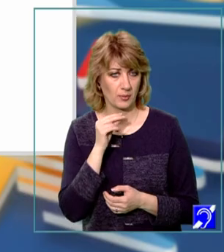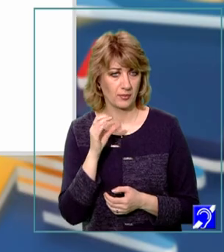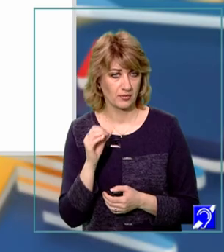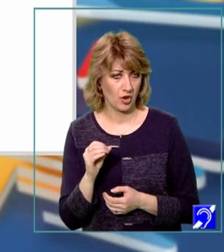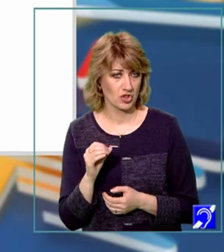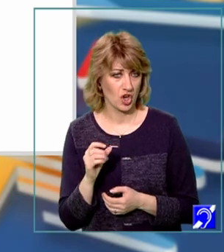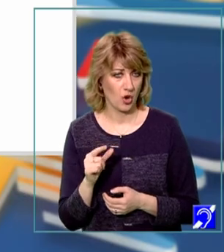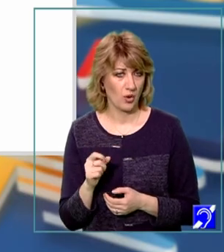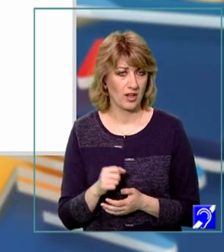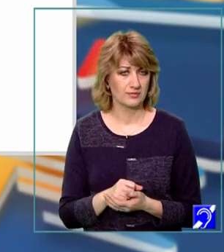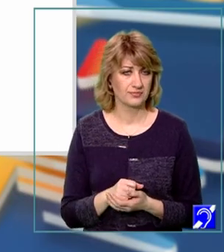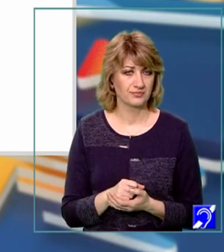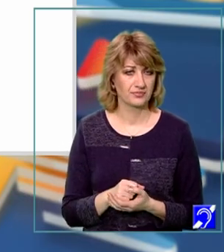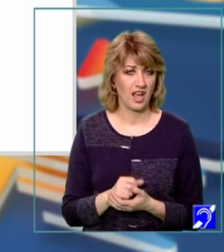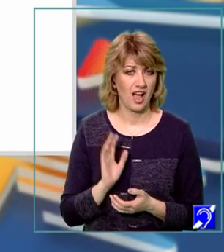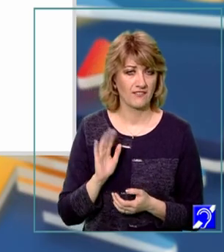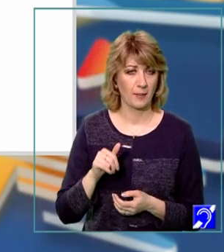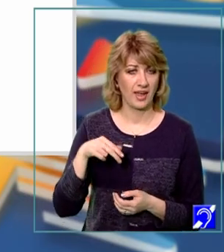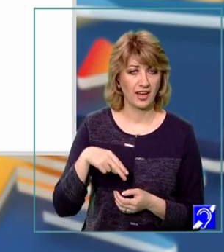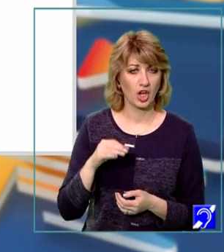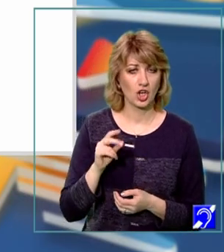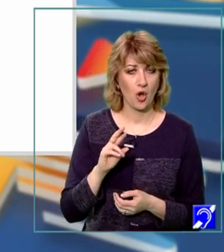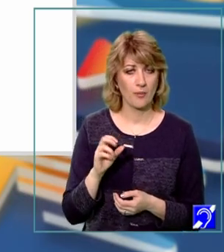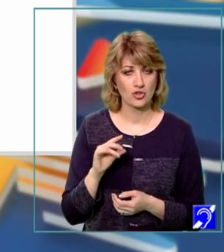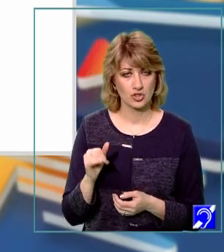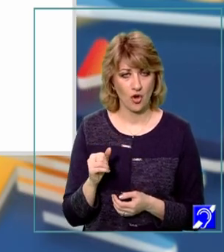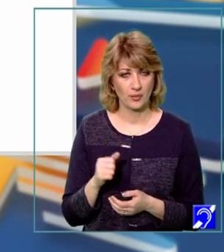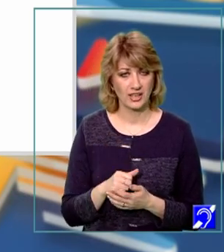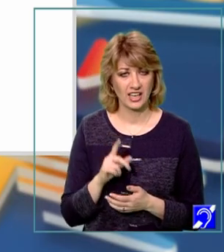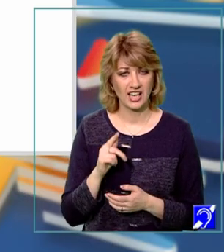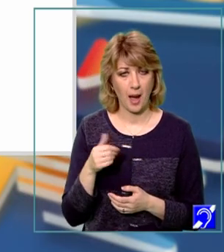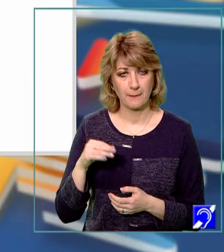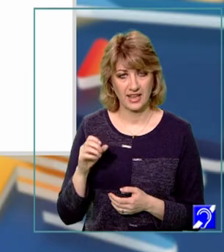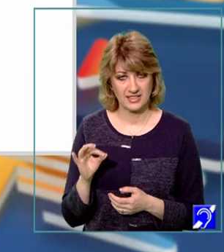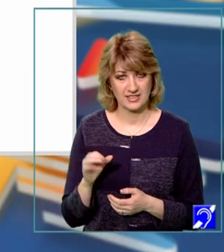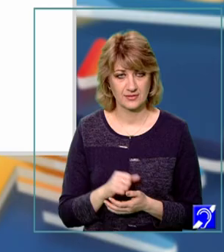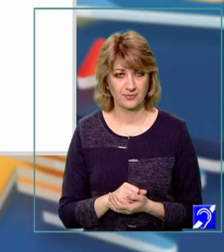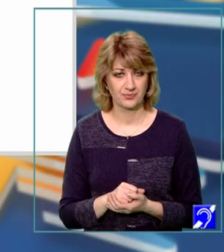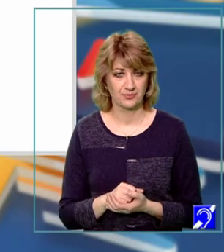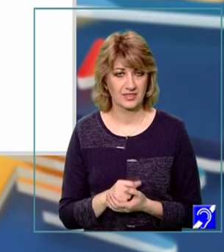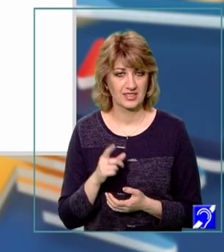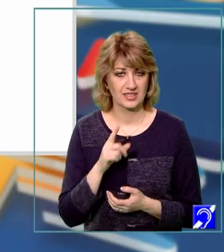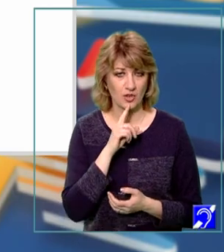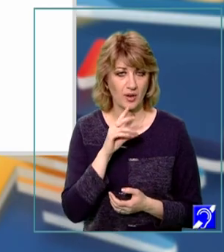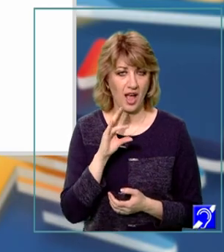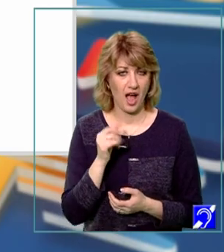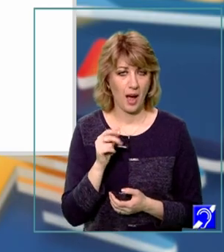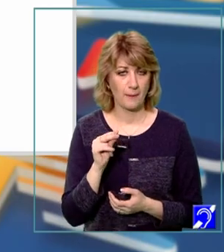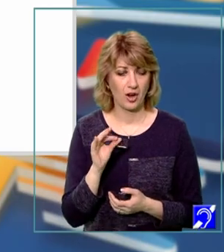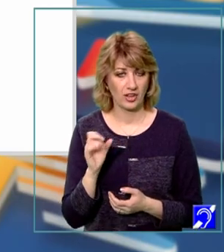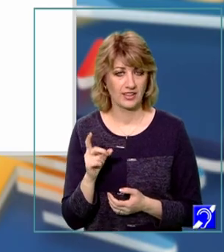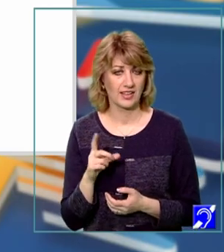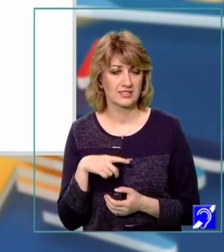gametică, avem N cromozomi. Aceste celule se mai numesc haploide. Ele sunt celulele sexuale, de